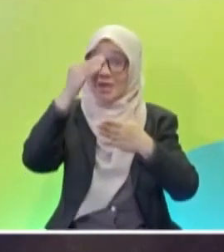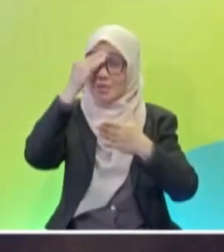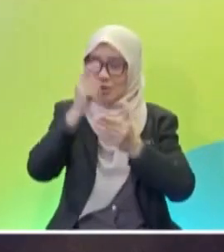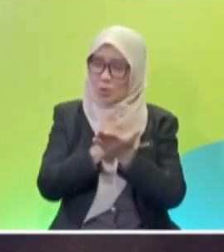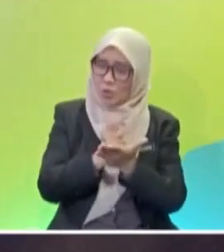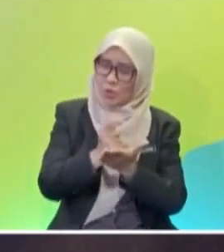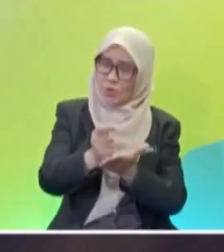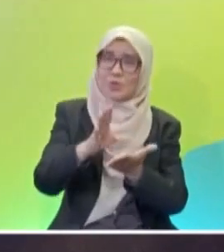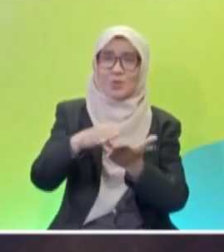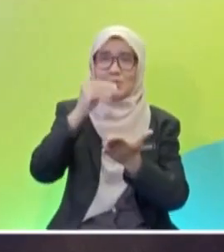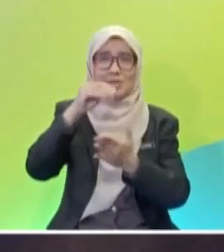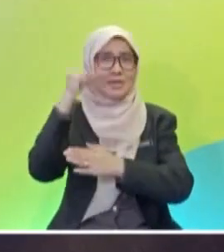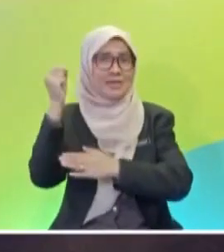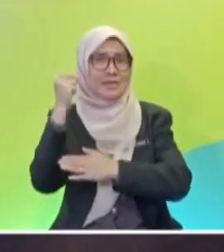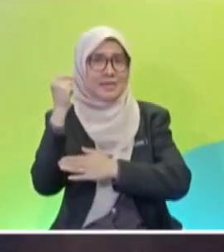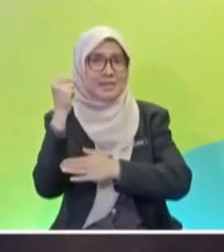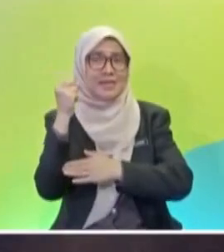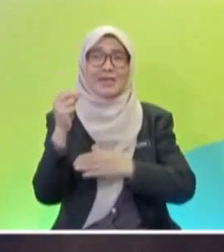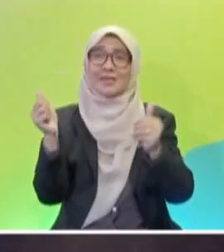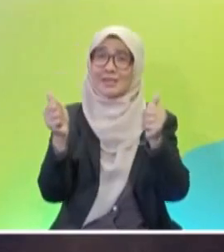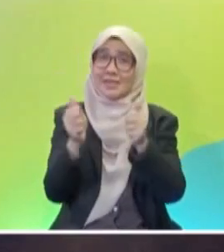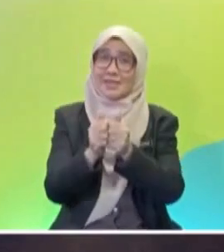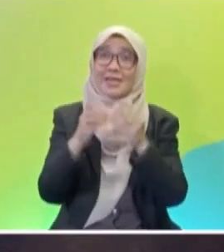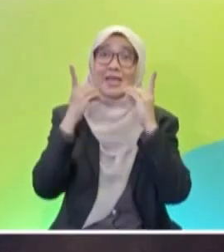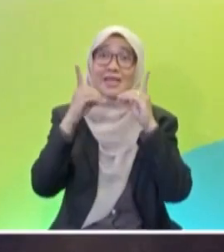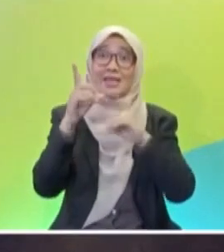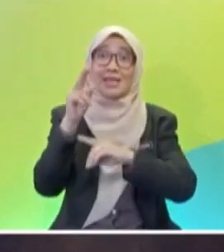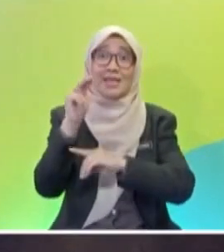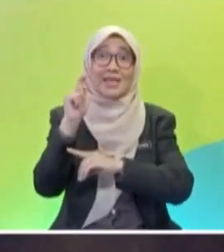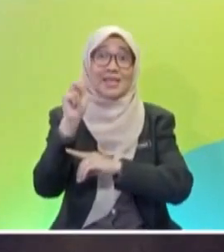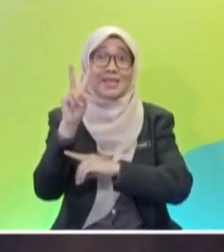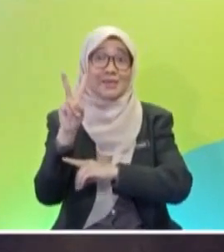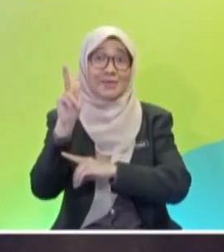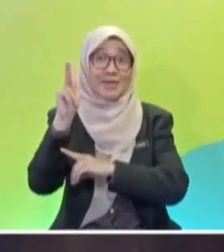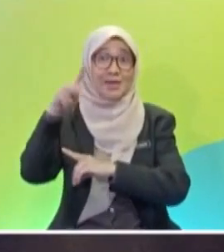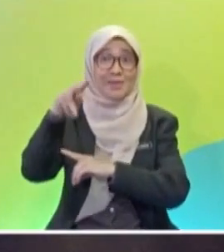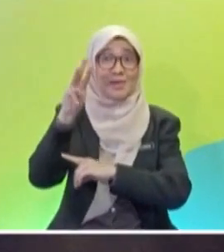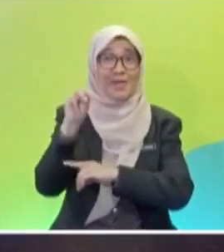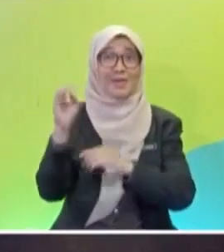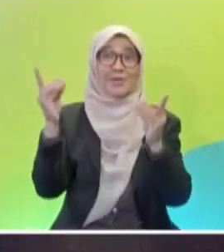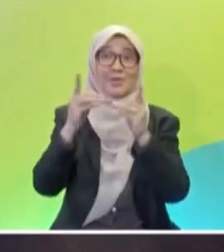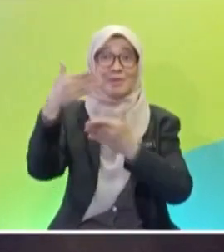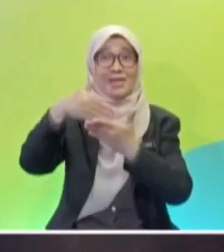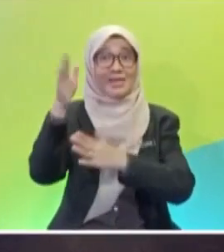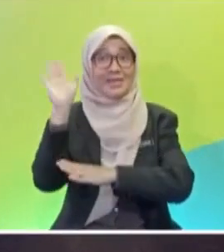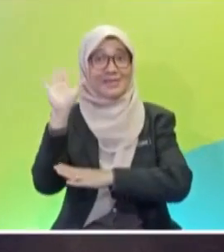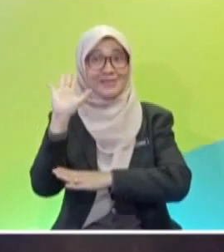pembelajaran anda dan setia bersama kami Didik TVN Nama saya Hanif shani insya Allah kita akan jumpa lagi